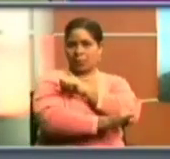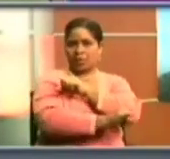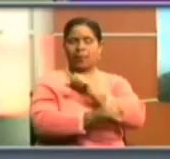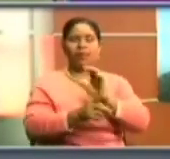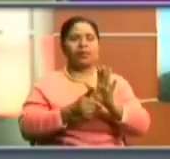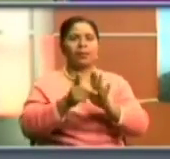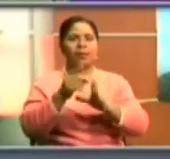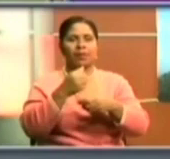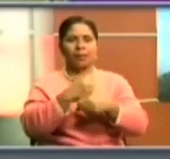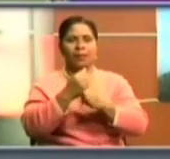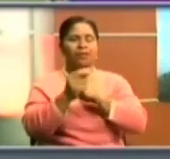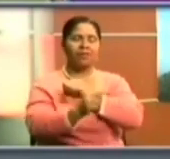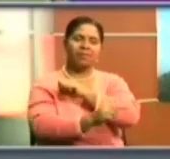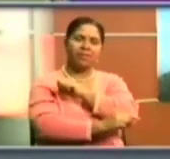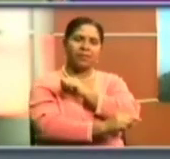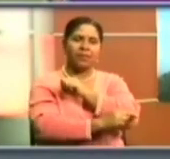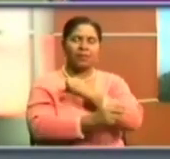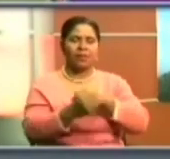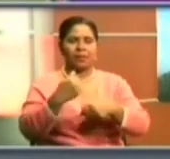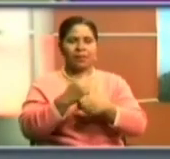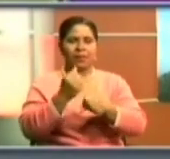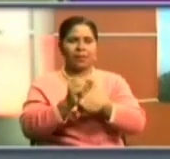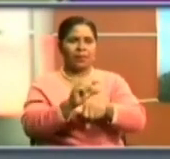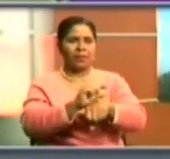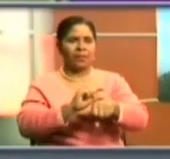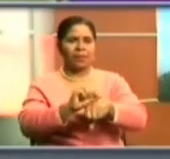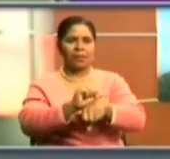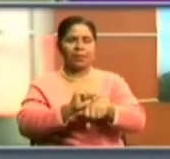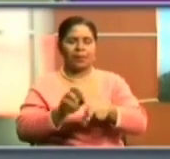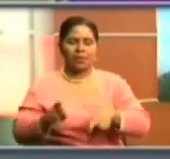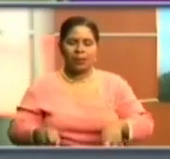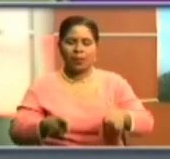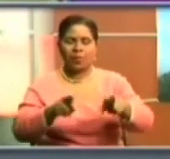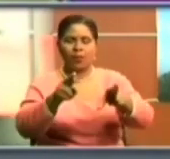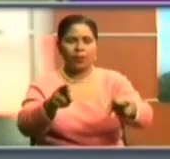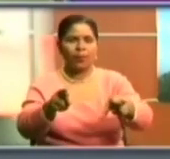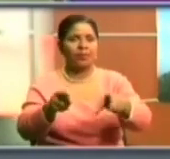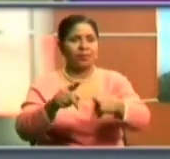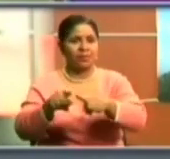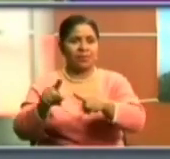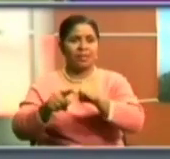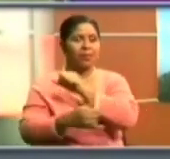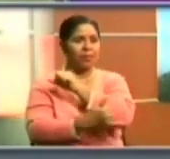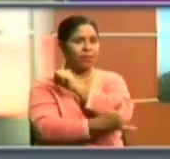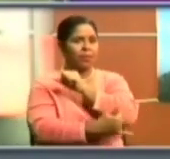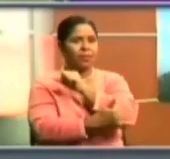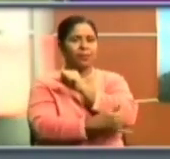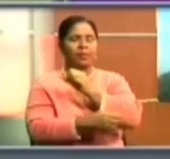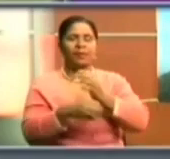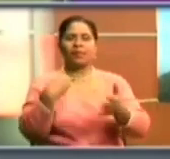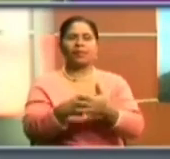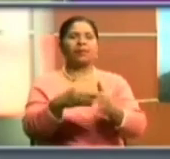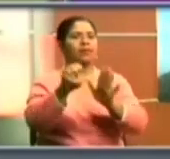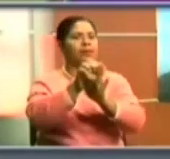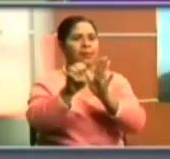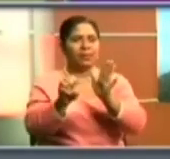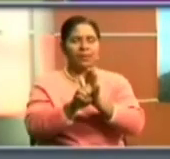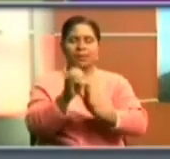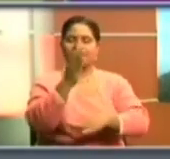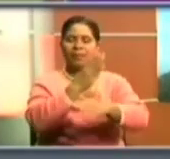développement fait dans le Nîmes, la fête dans la Grandance, route qui a fait jouer en Safoleur qui a fait là. Ça, c'est l'argent de l'État, ça, c'est l'argent pour